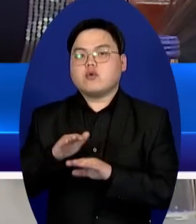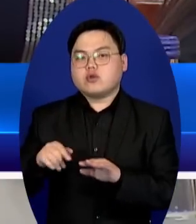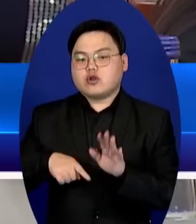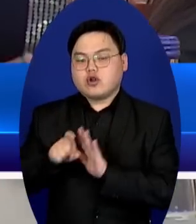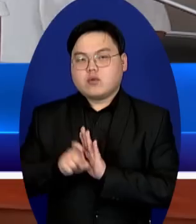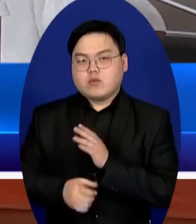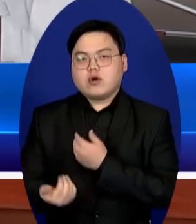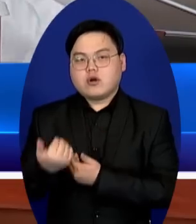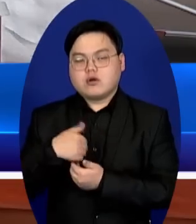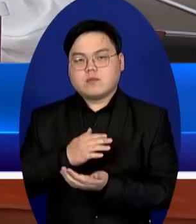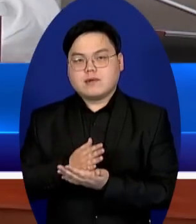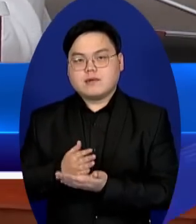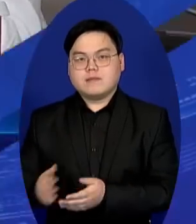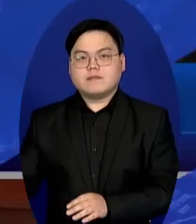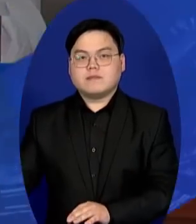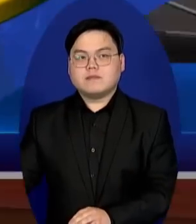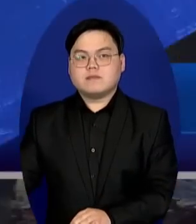хөтөлбөрт хамрагдлаа.